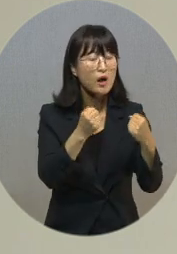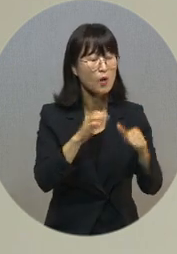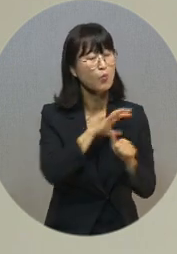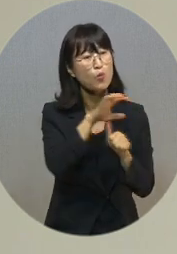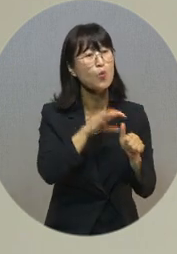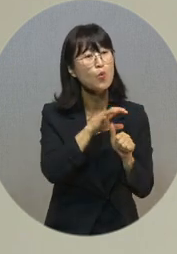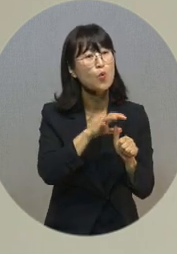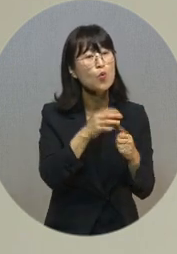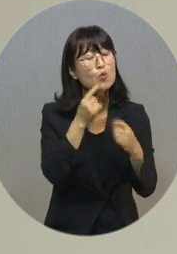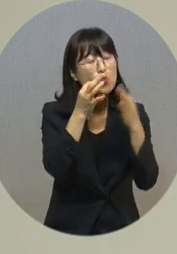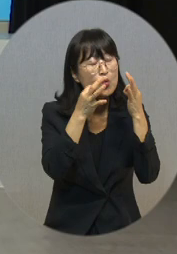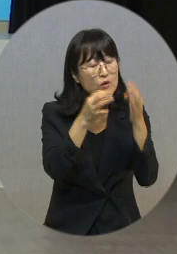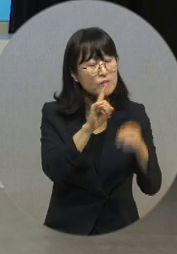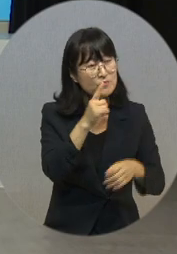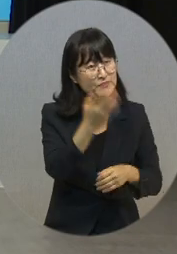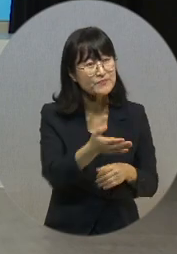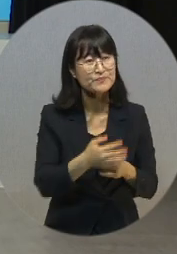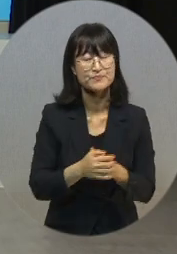건강관리 준비하는 게 있나요?